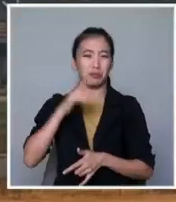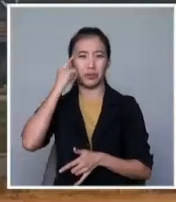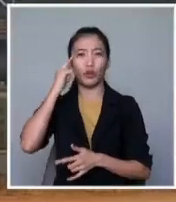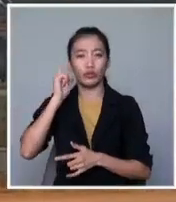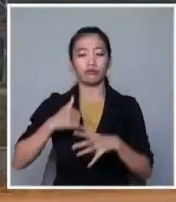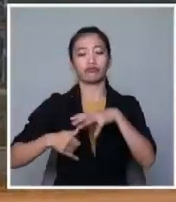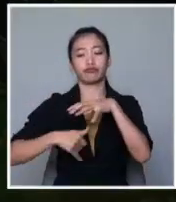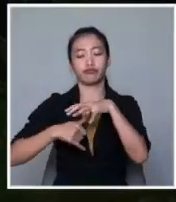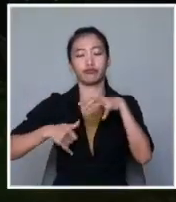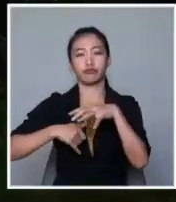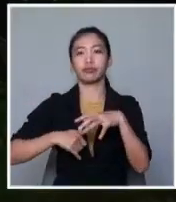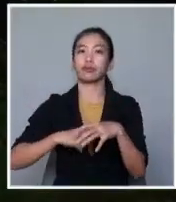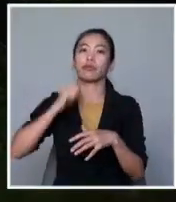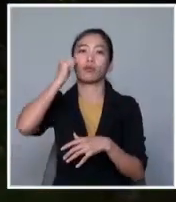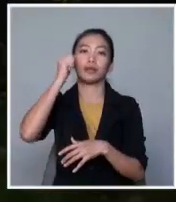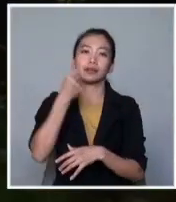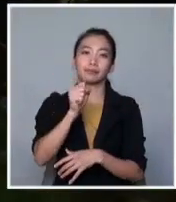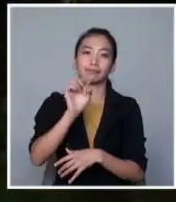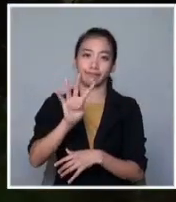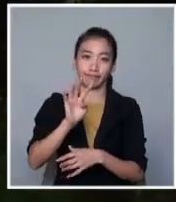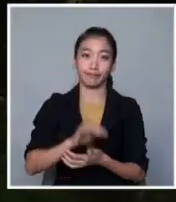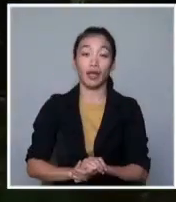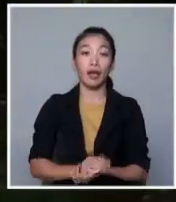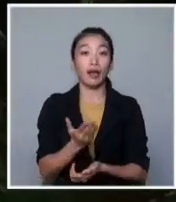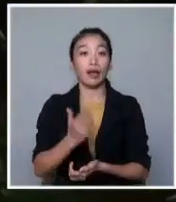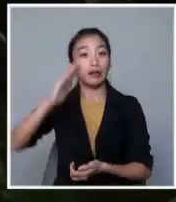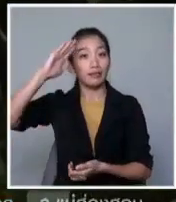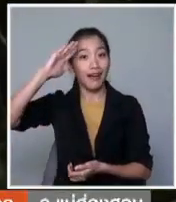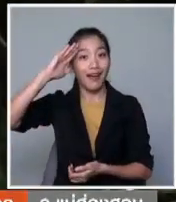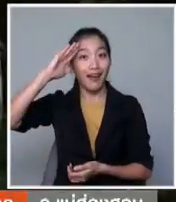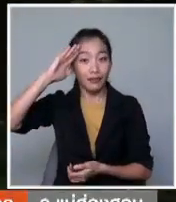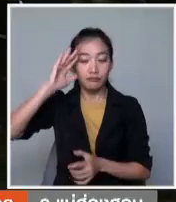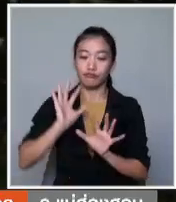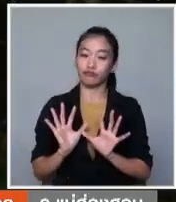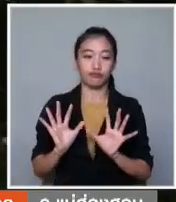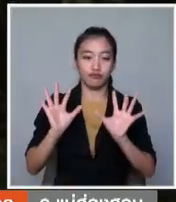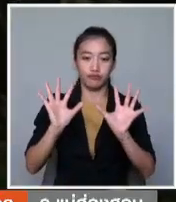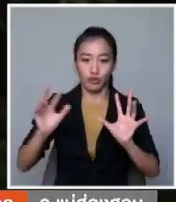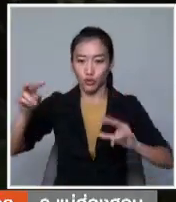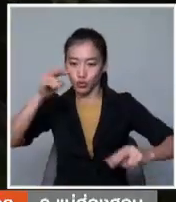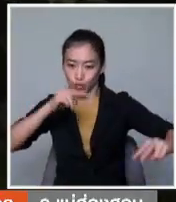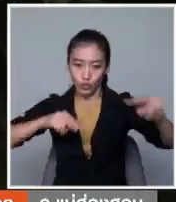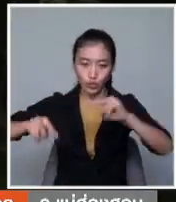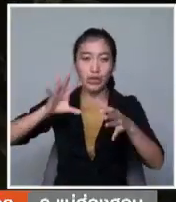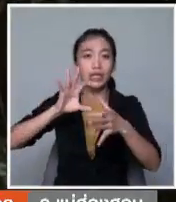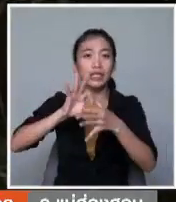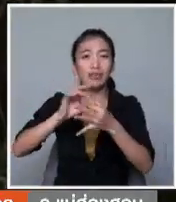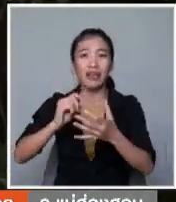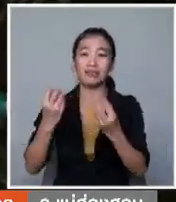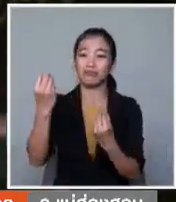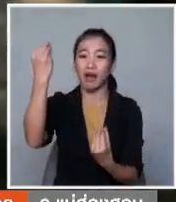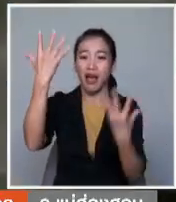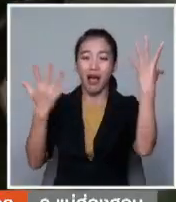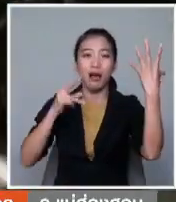จัดกำลังพลออกลาดตระเวนบริเวณช่องทางเส้นทางธรรมชาติจุดตรวจจุดสกัดในพื้นที่รับผิดชอบตลอด